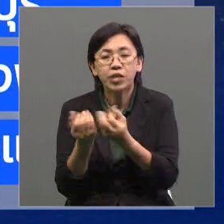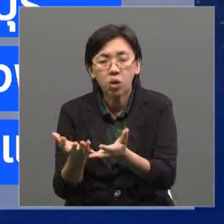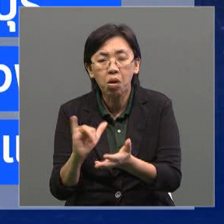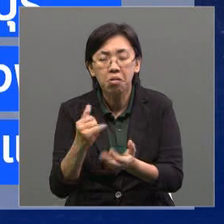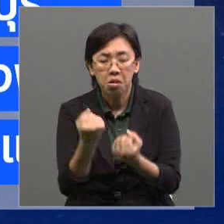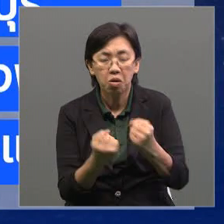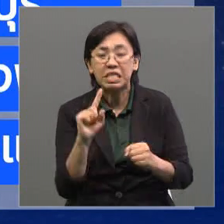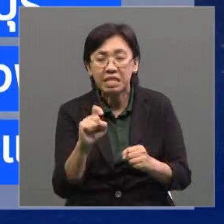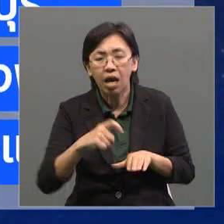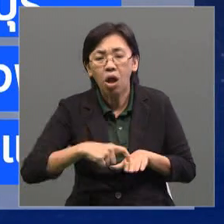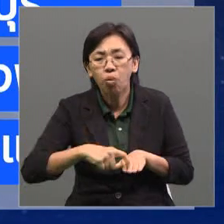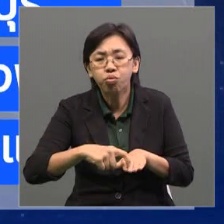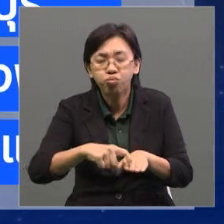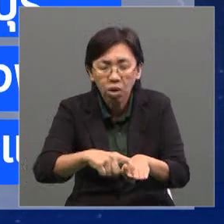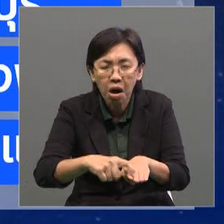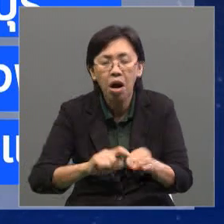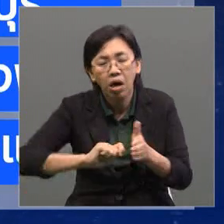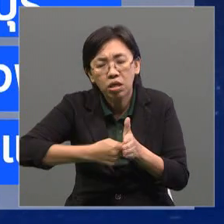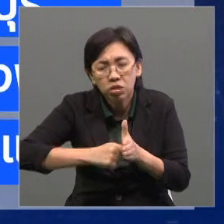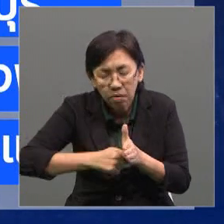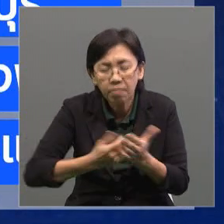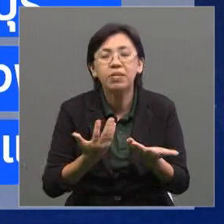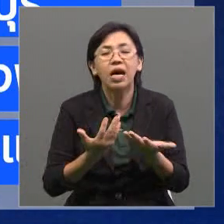ลารถเสียกลางถนนน้ำท่วมไปซ่อมร